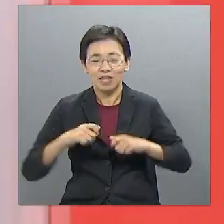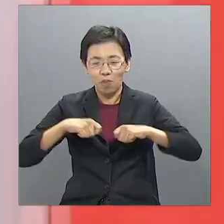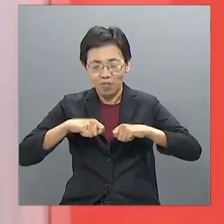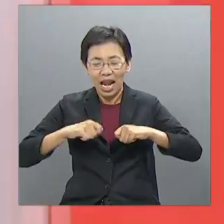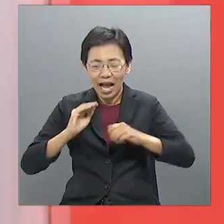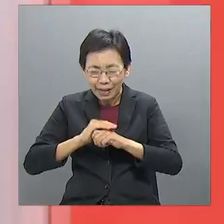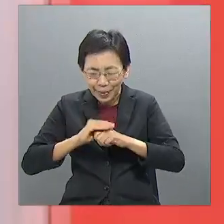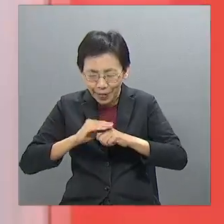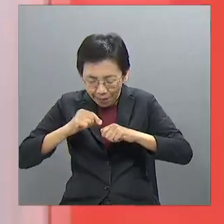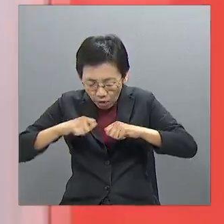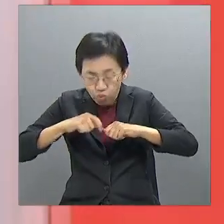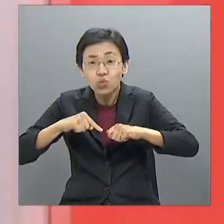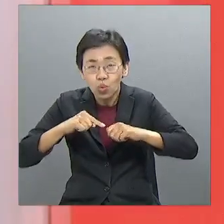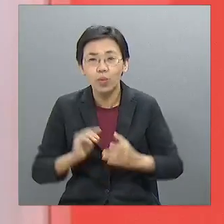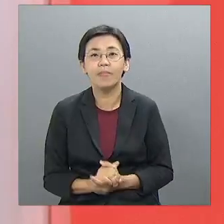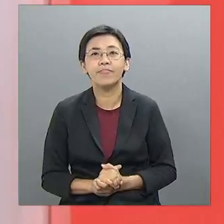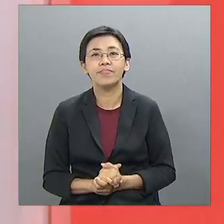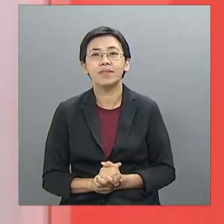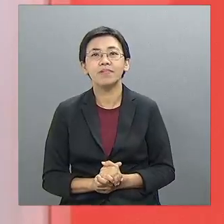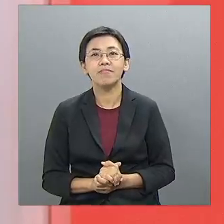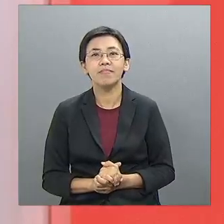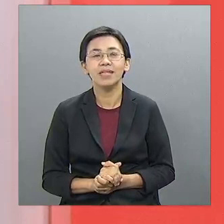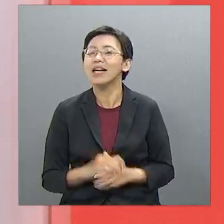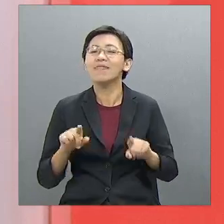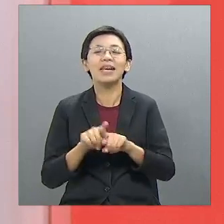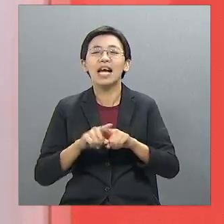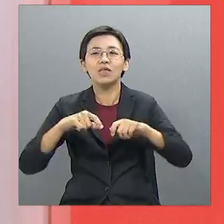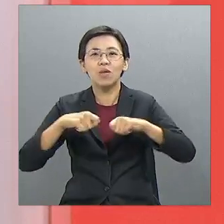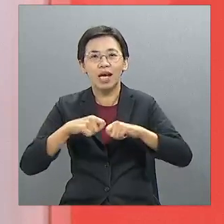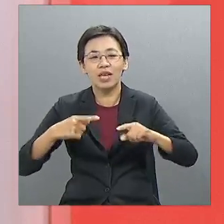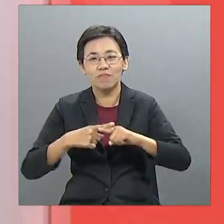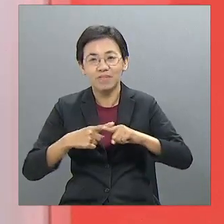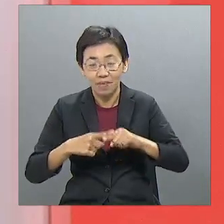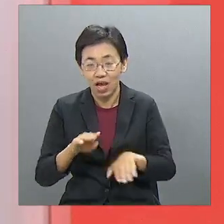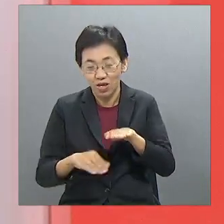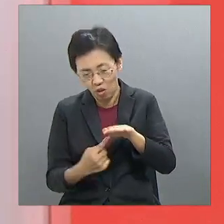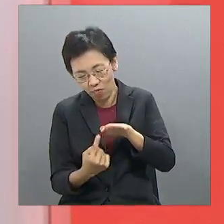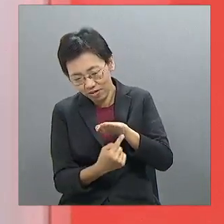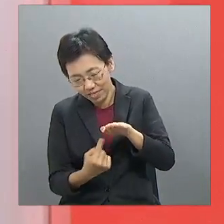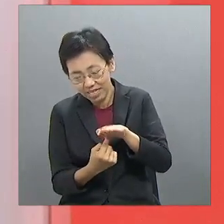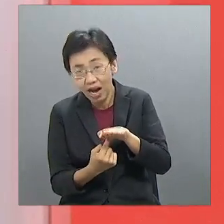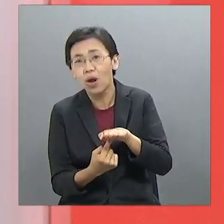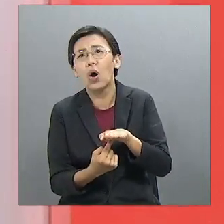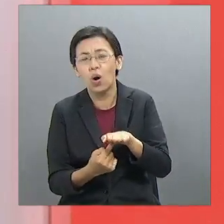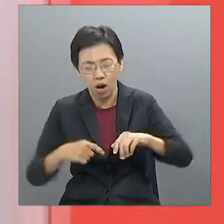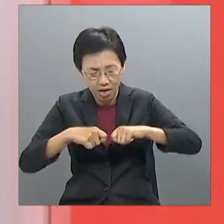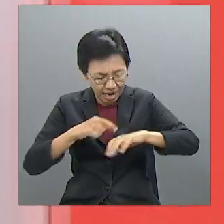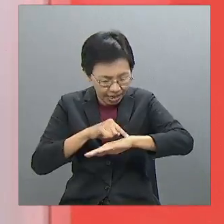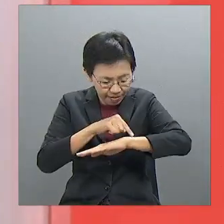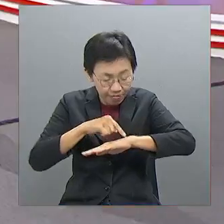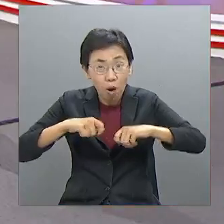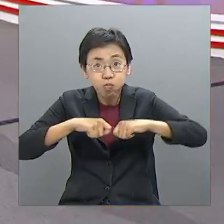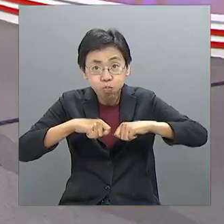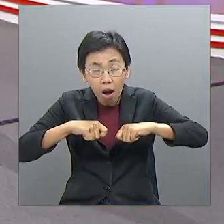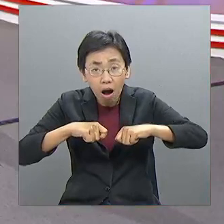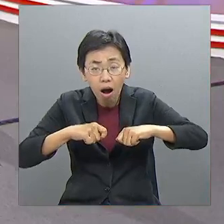คือเป็อยู่ในกล่มอาการเดียวกันบริเวรหเท้าเงเทขอเท้าใช่แล้สาเหตุทมจะเกิดขมา